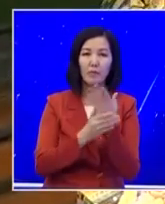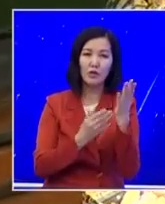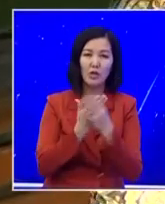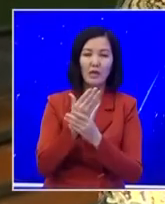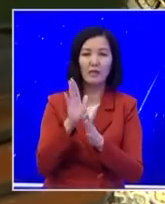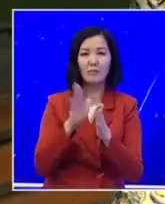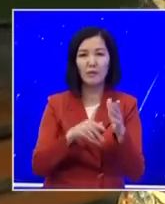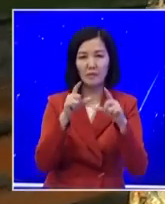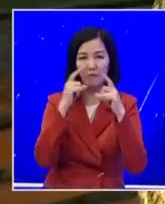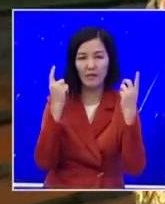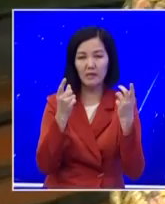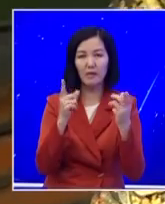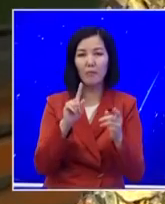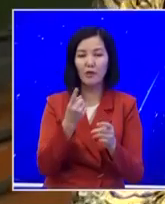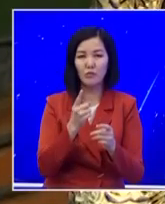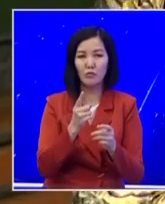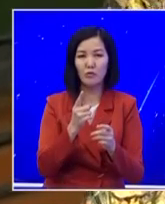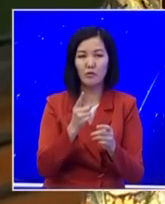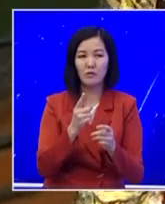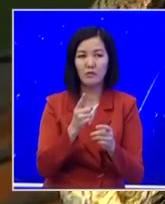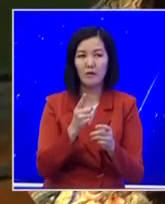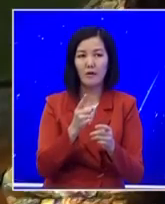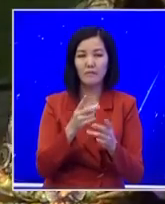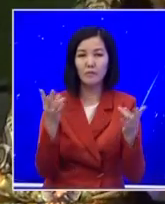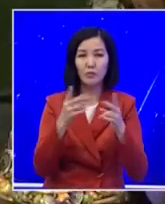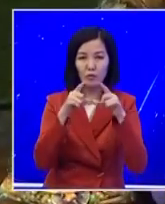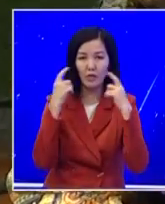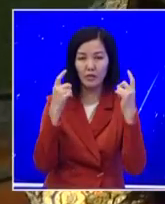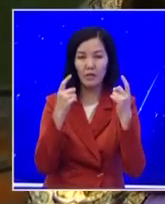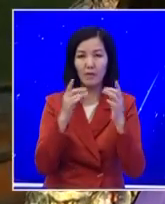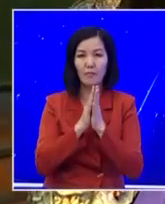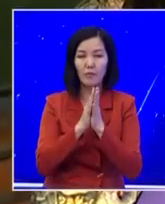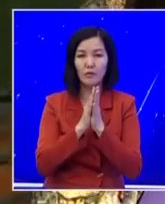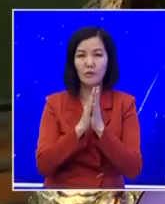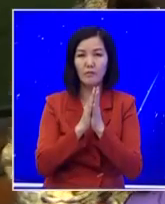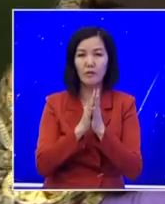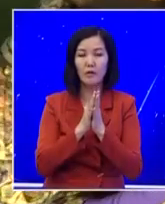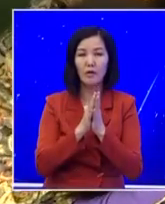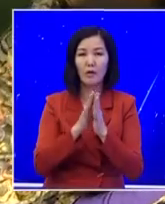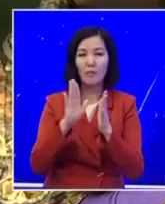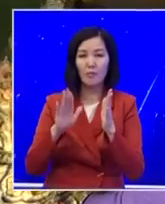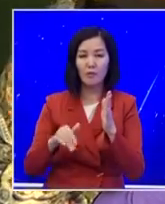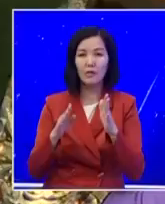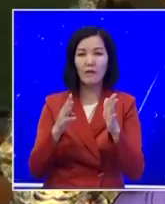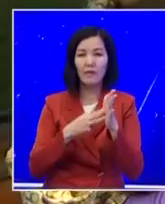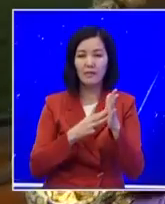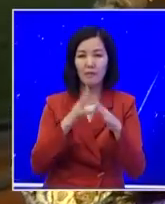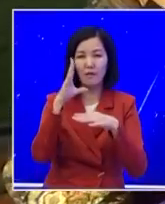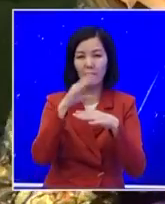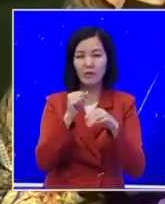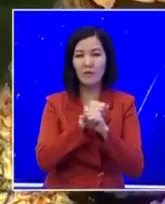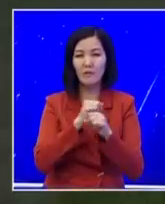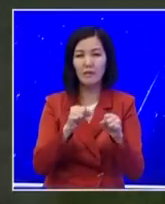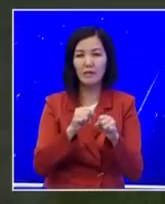Маска есть. Только сняли. Нужно будет одевать вам, пожалуйста. Хорошо, и просим вас, пожалуйста, не выходить после 8 вечера. Также соблюдать дистанцию